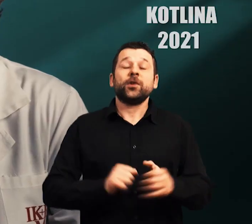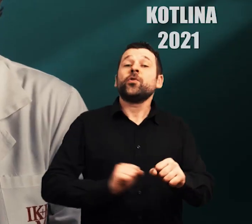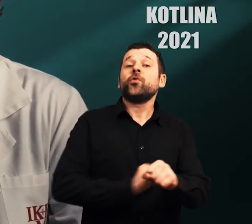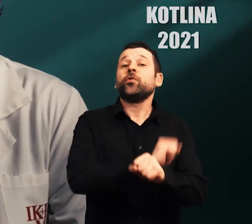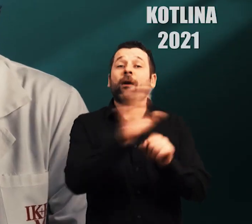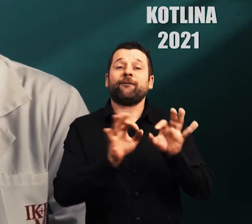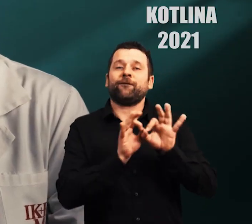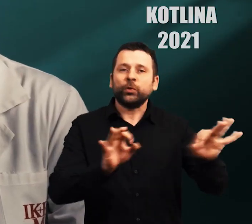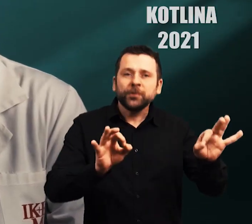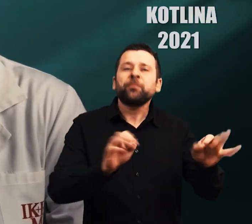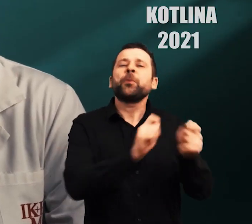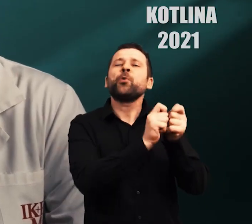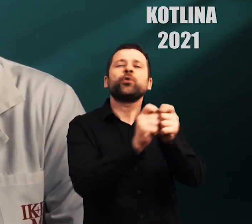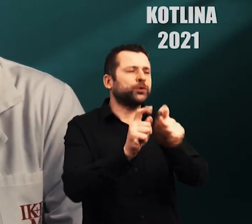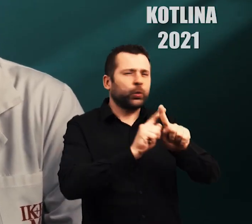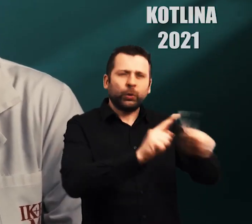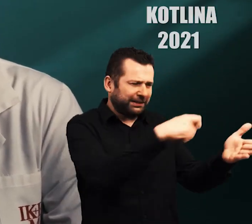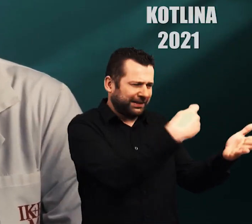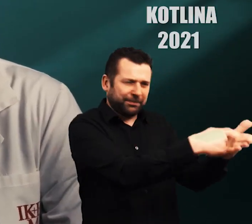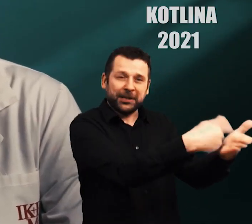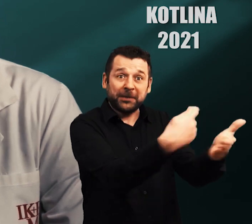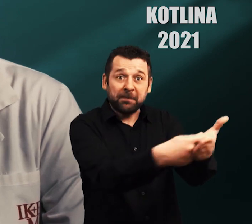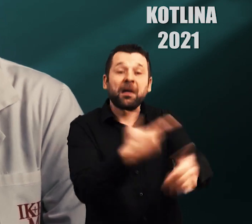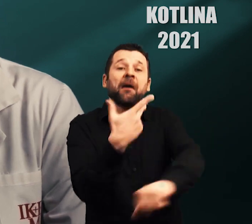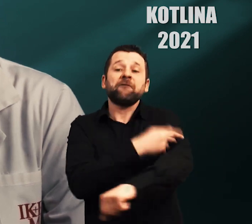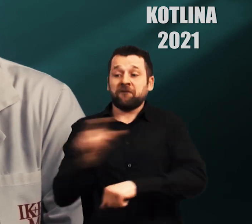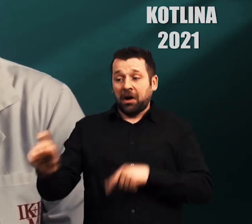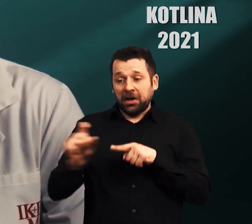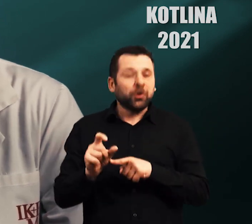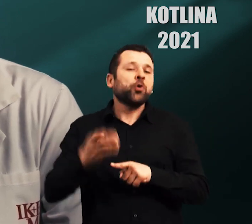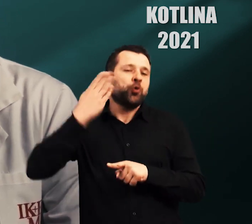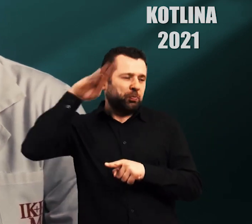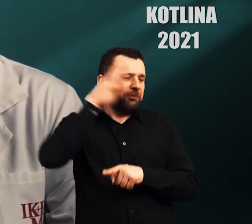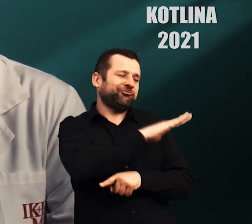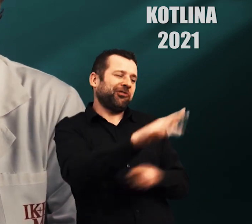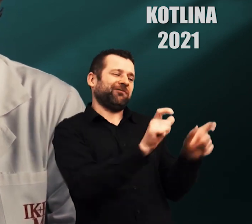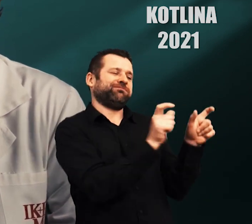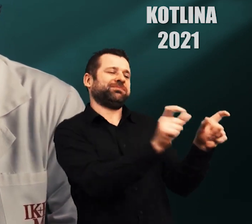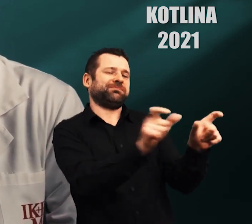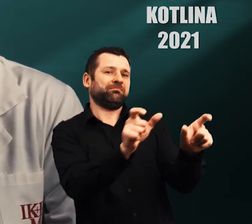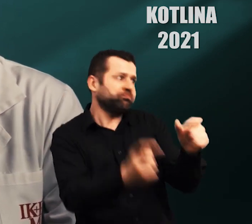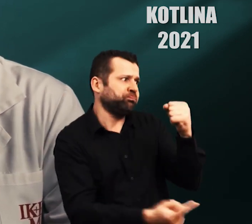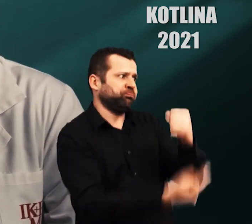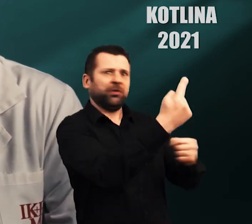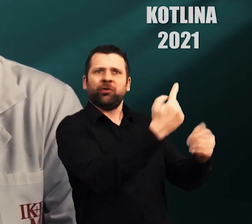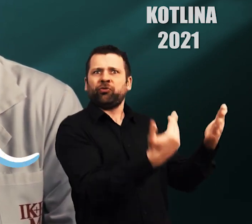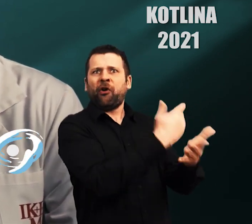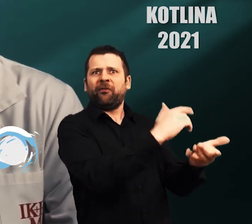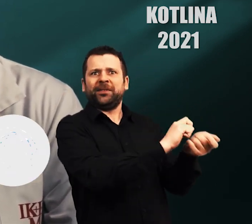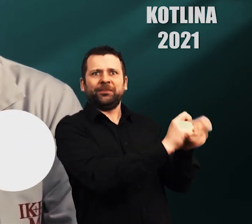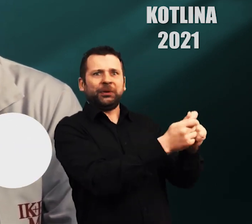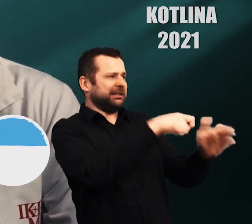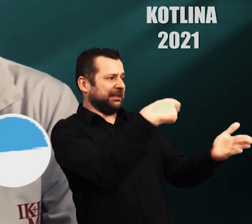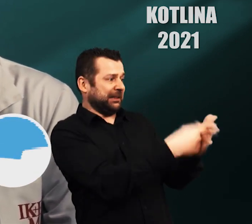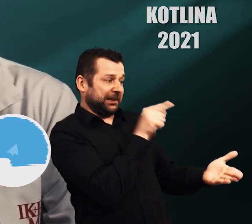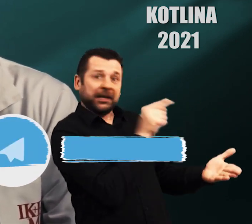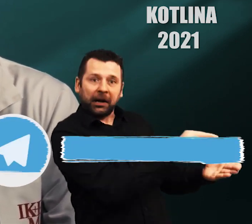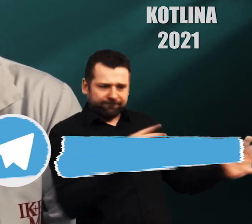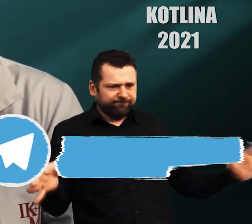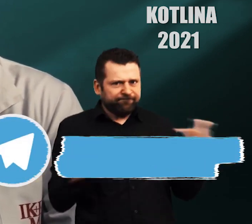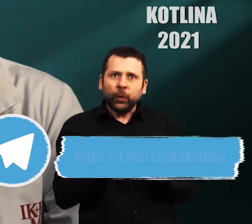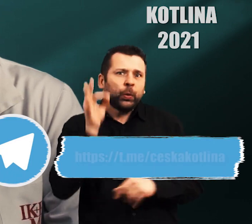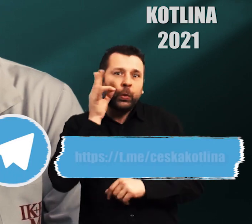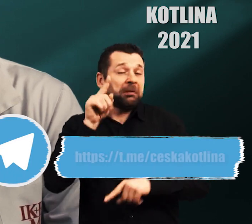Vakcína vždycky vám poskytne určitou ochranu proti všem mutacím viru, ale kdyby se náhodou objevila mutace, proti které by byla